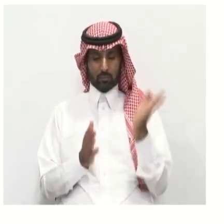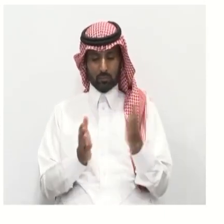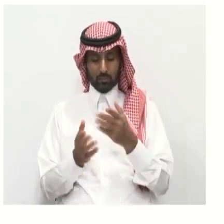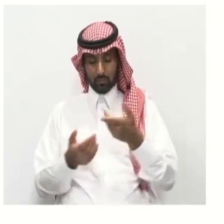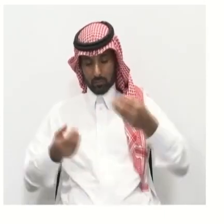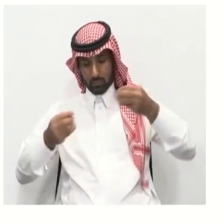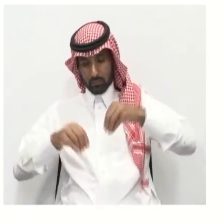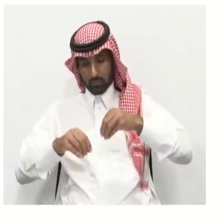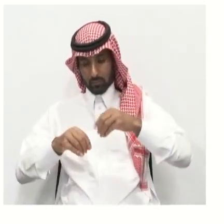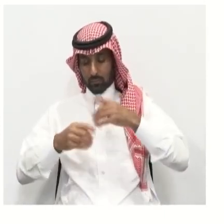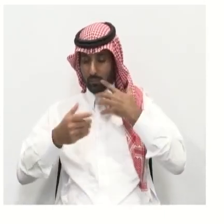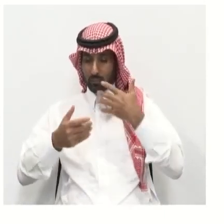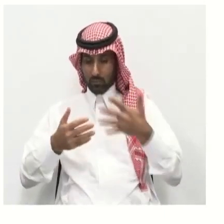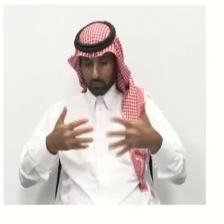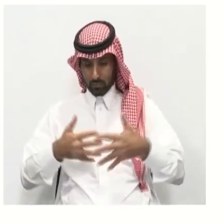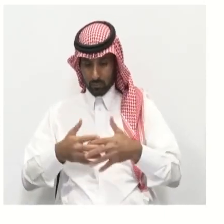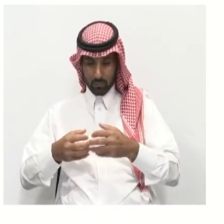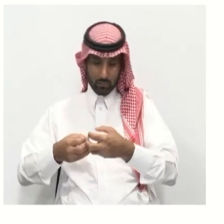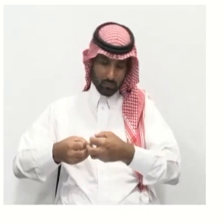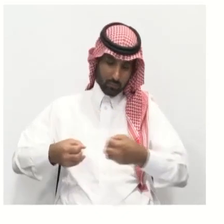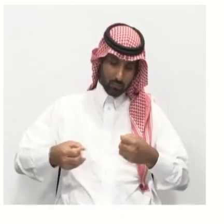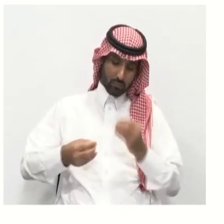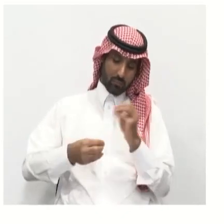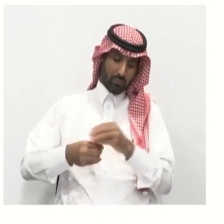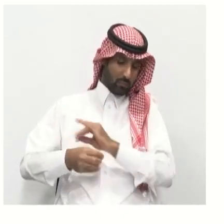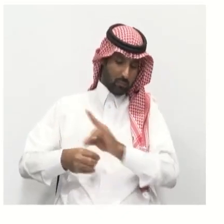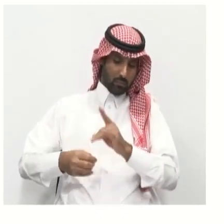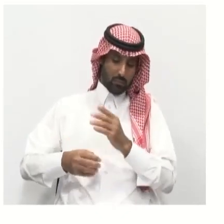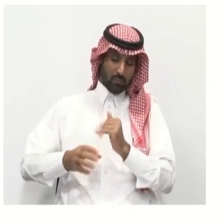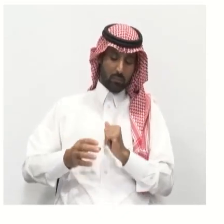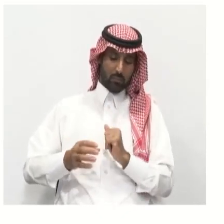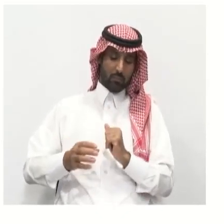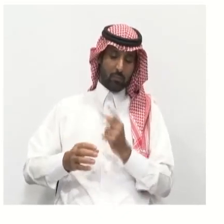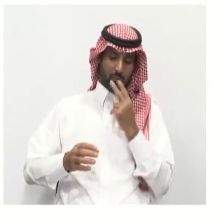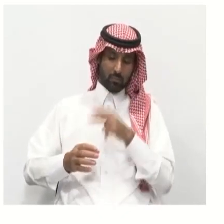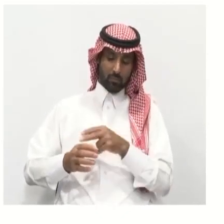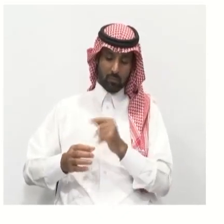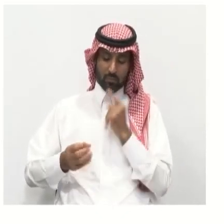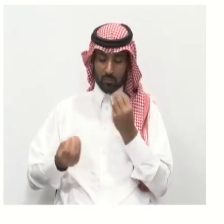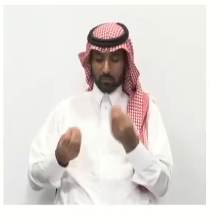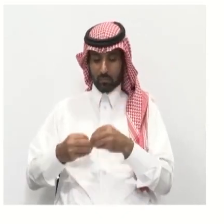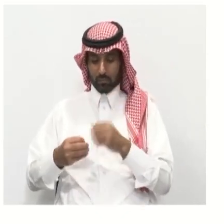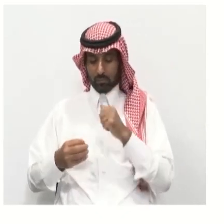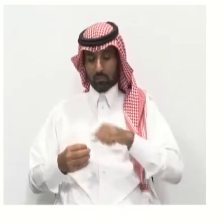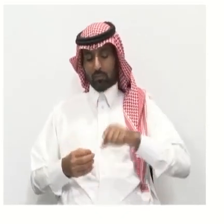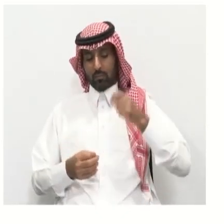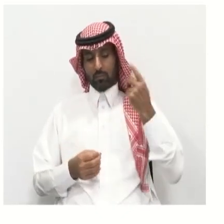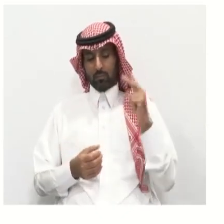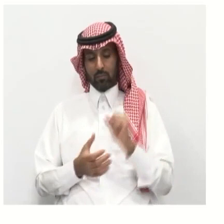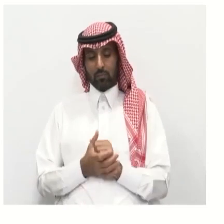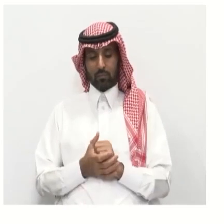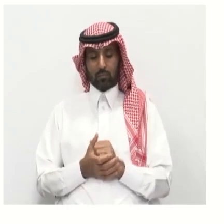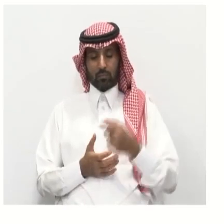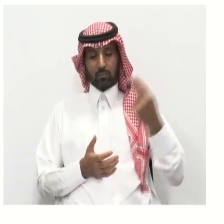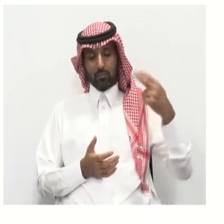التفاعل وخارج من التفاعل بدون ان يشارك وكذلك مين اللي داخل عندي في التفاعل اللي هو الامونيوم